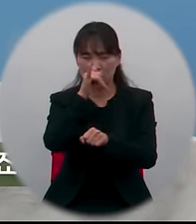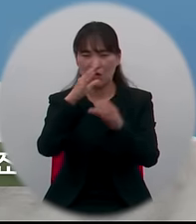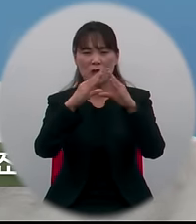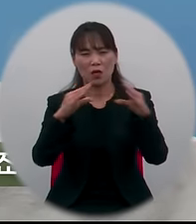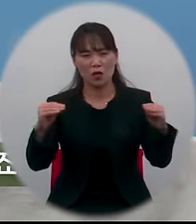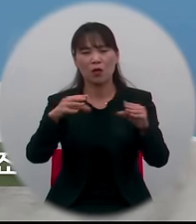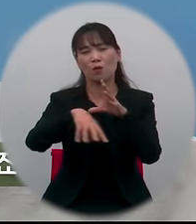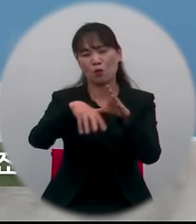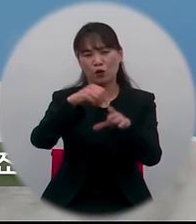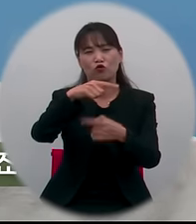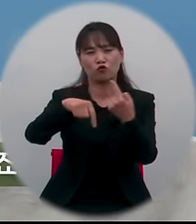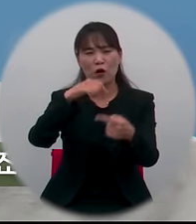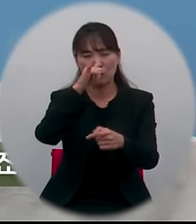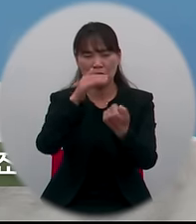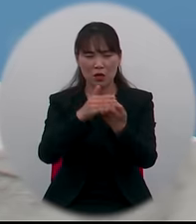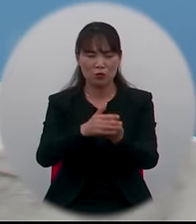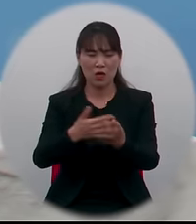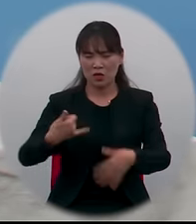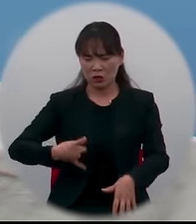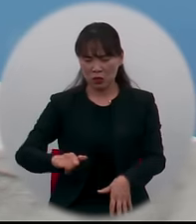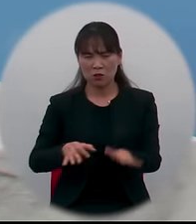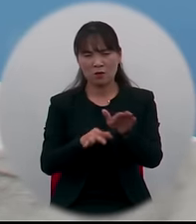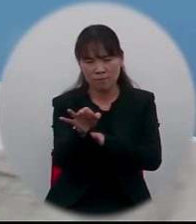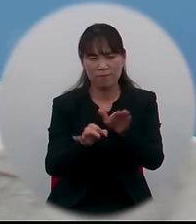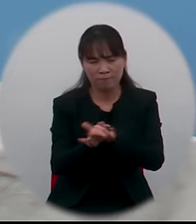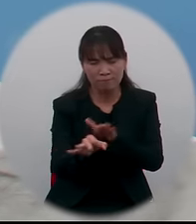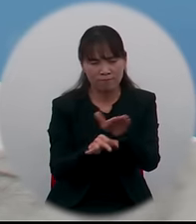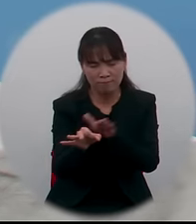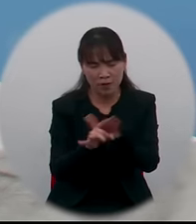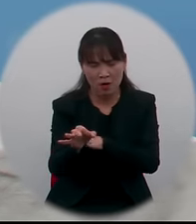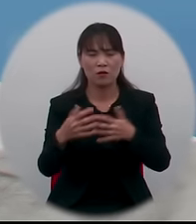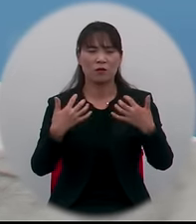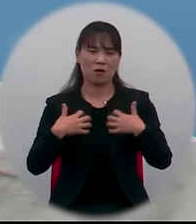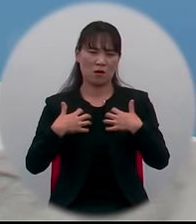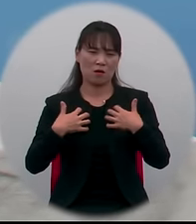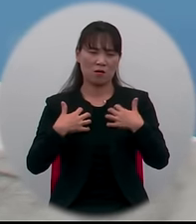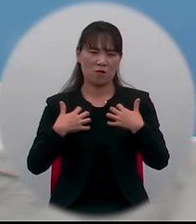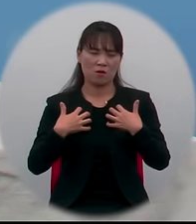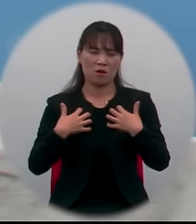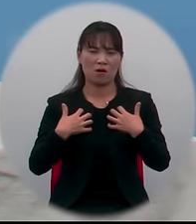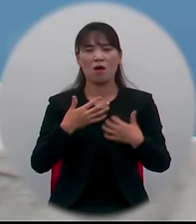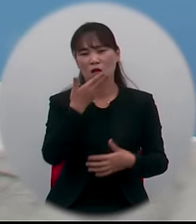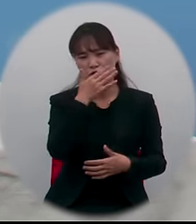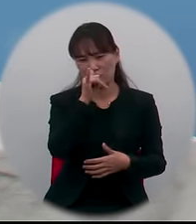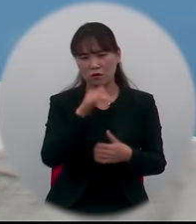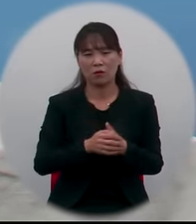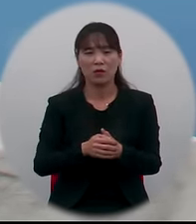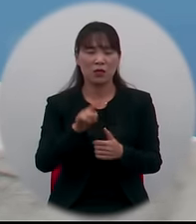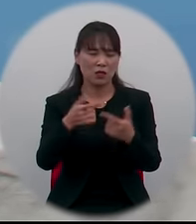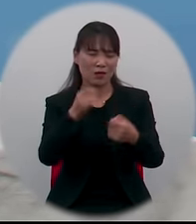많이 쓰면서 게임을 할 수밖에 없게 되겠죠 이렇게 장난질 치는 악질 게임들이 갈수록 많아지는 이유는